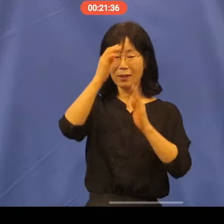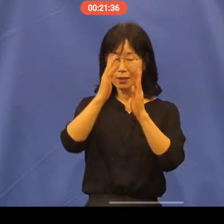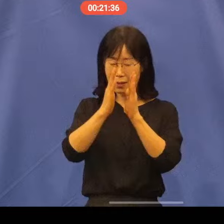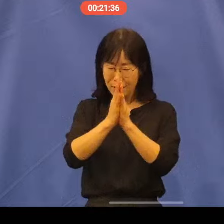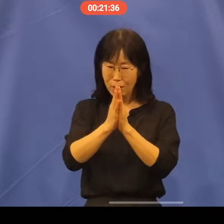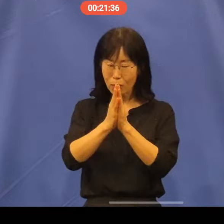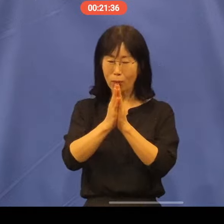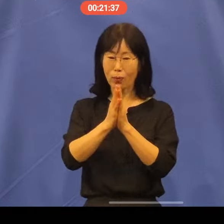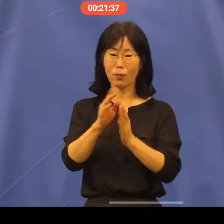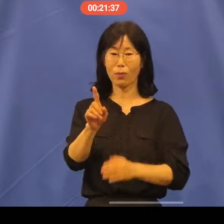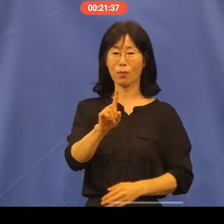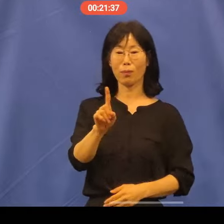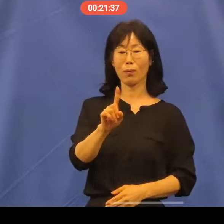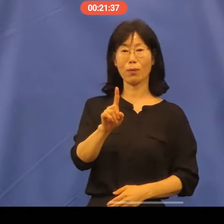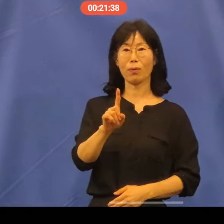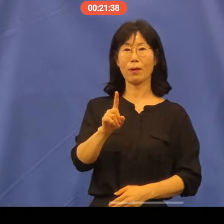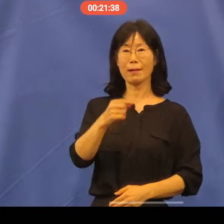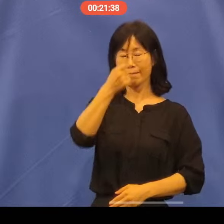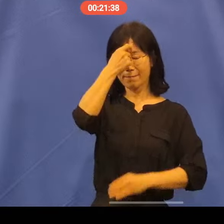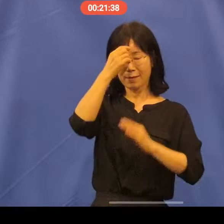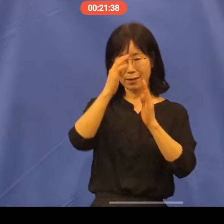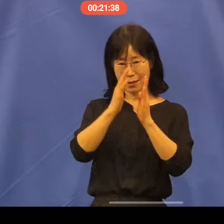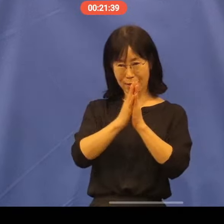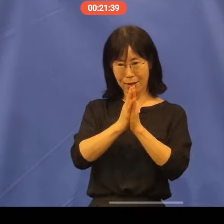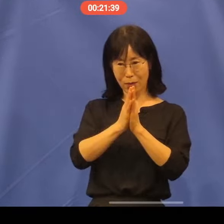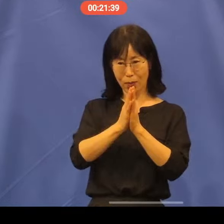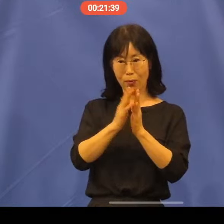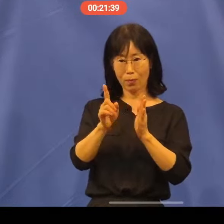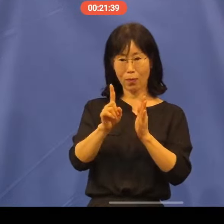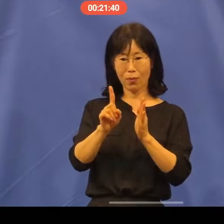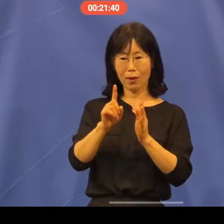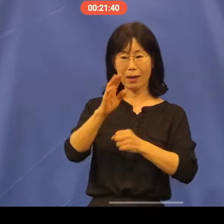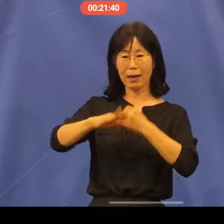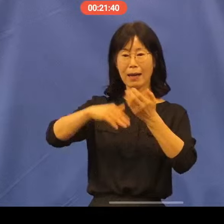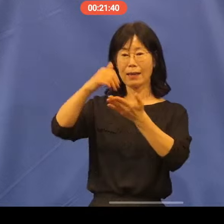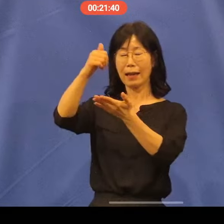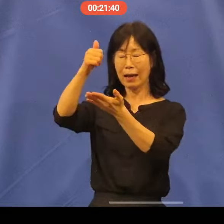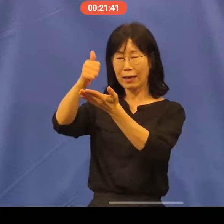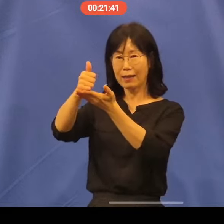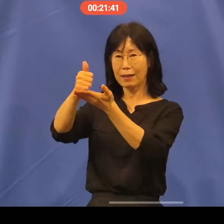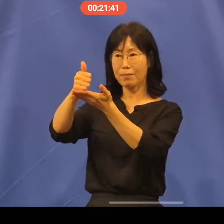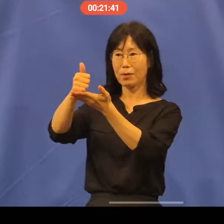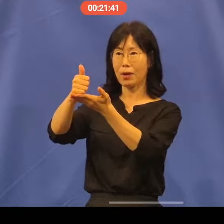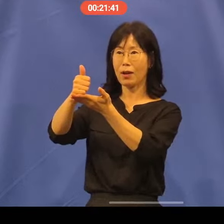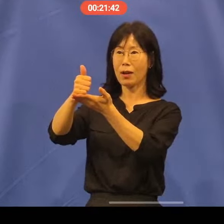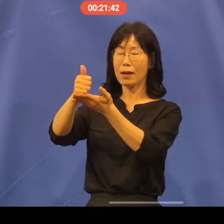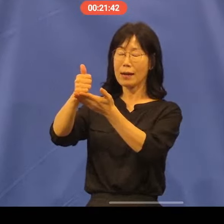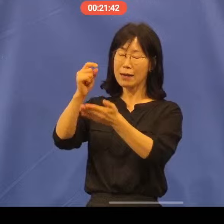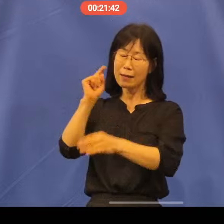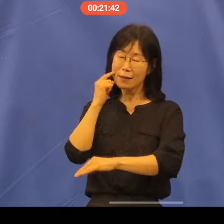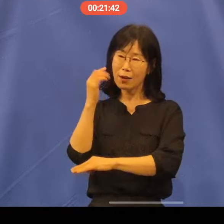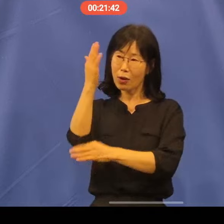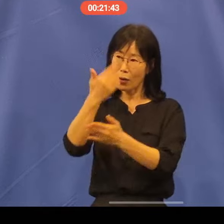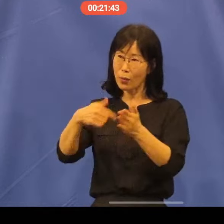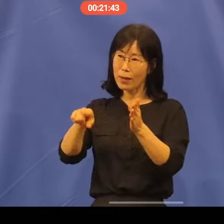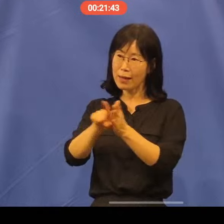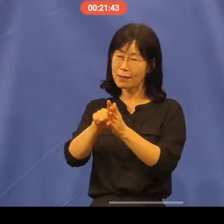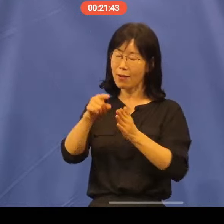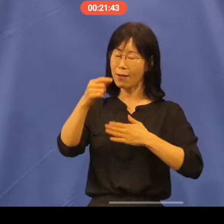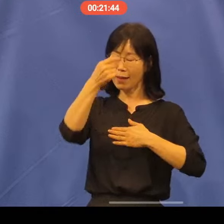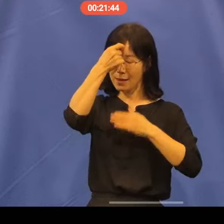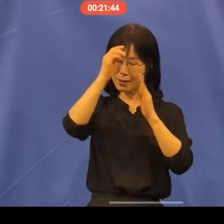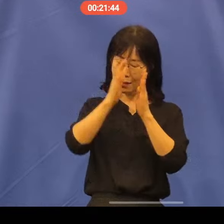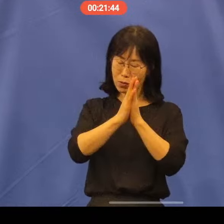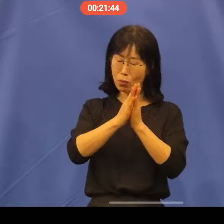경우가 많습니다. 내가 기도를 하는데 이 기도가 하나님의 목적, 하나님이 우리를 향한 존재의 이유와 목적을 정확하게 알고 이 기도를